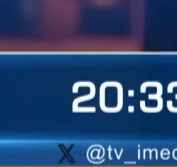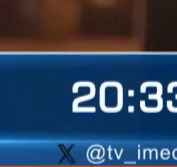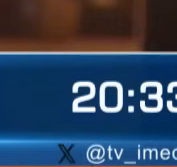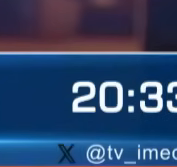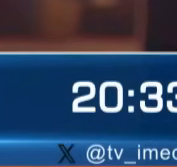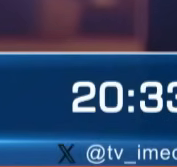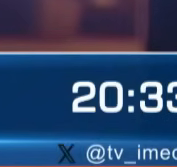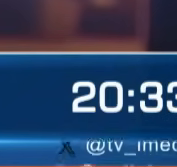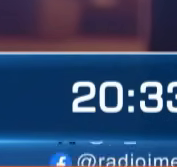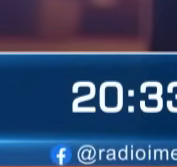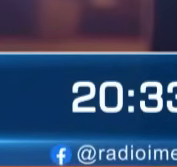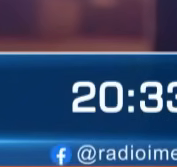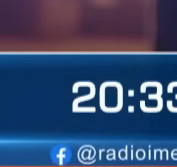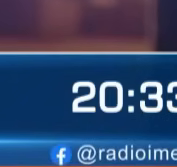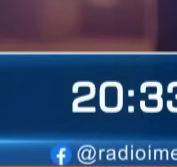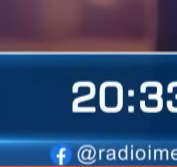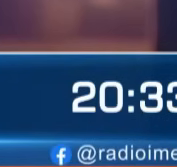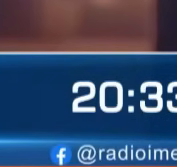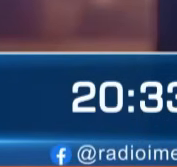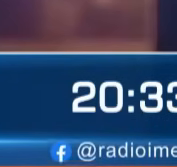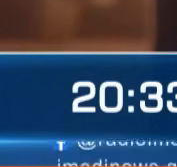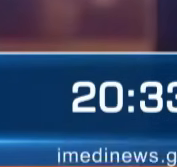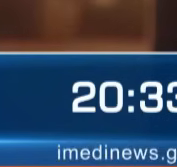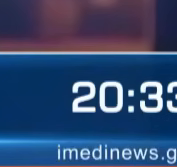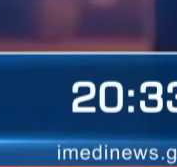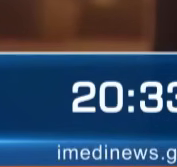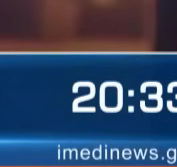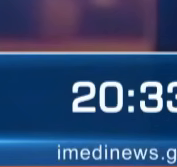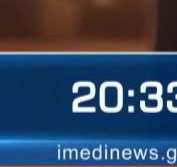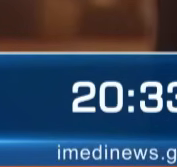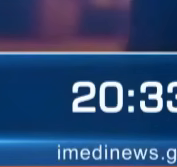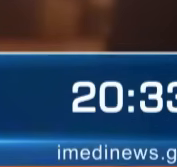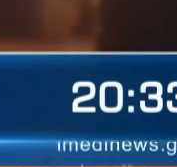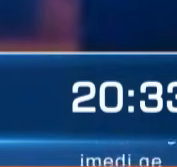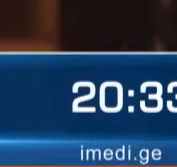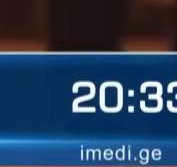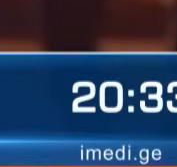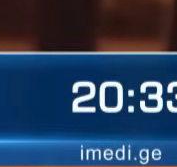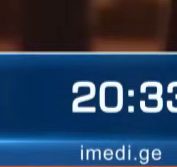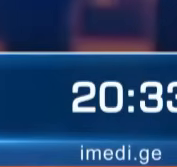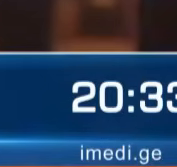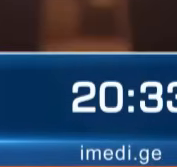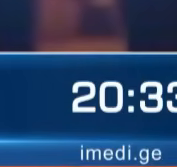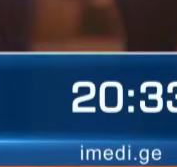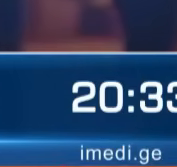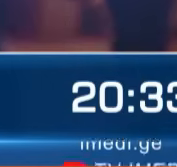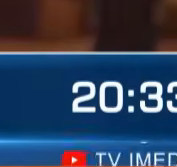მეტრ კლდეზვავზე. Პარალელურად ხვალდილიდან დაიწყება უკვე სოფელში კომუნიკაციის აღდგენის სამუშაოები, ვინაიდან მოსახლეობას